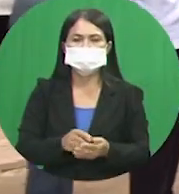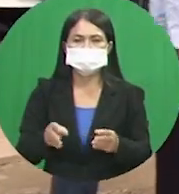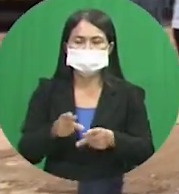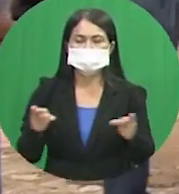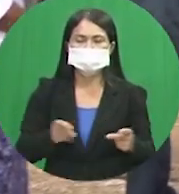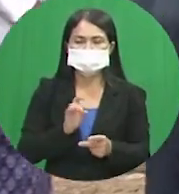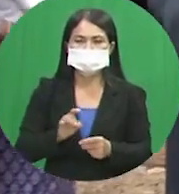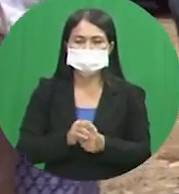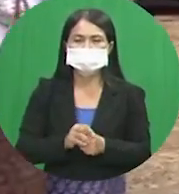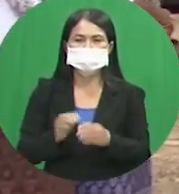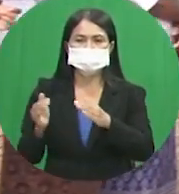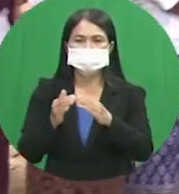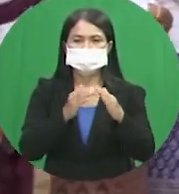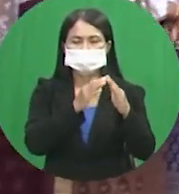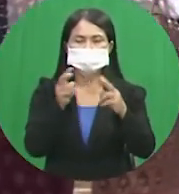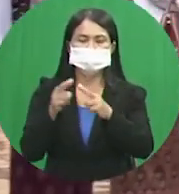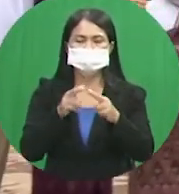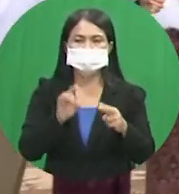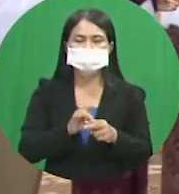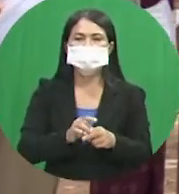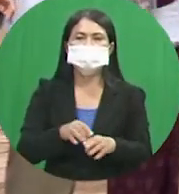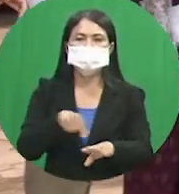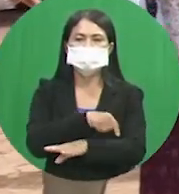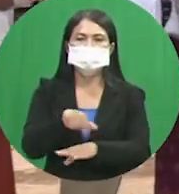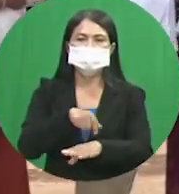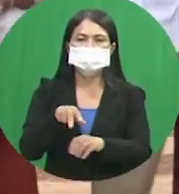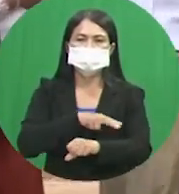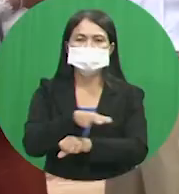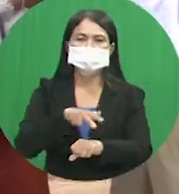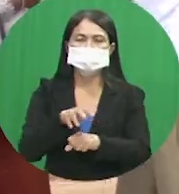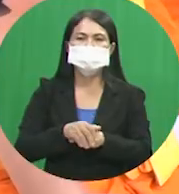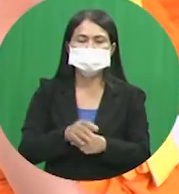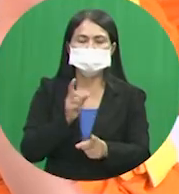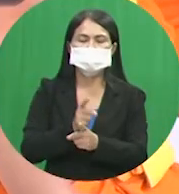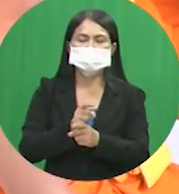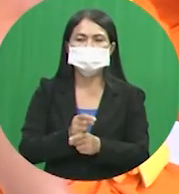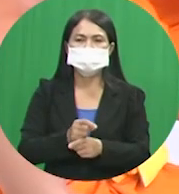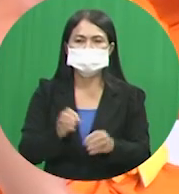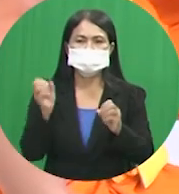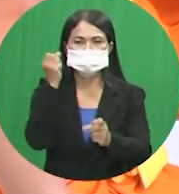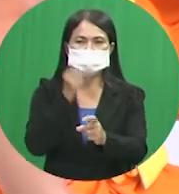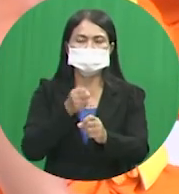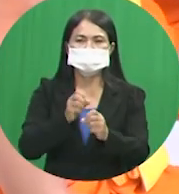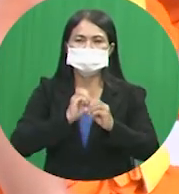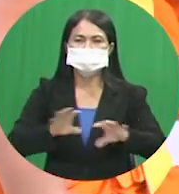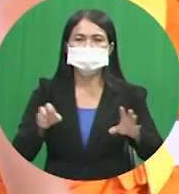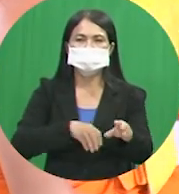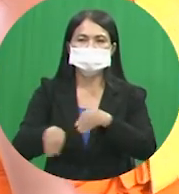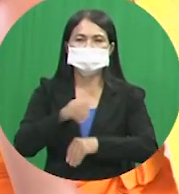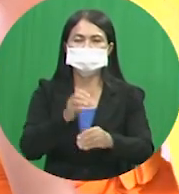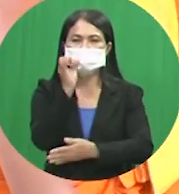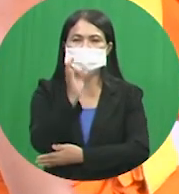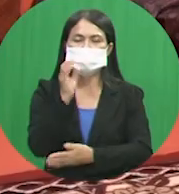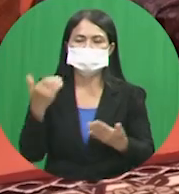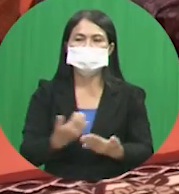เปิลถัดขนงพมปอเปิลคมปอเปิลสรกเป็นเงียไกรแค่ตะบงขมมตราบันวิจารณ์เนจำนวนหมกเวงเจี๊ยเปรียวิเหตุไ